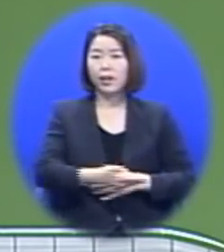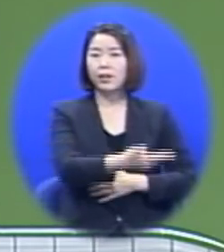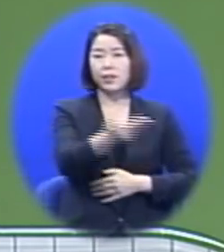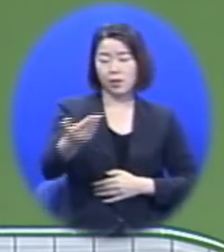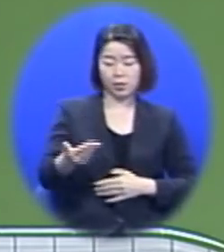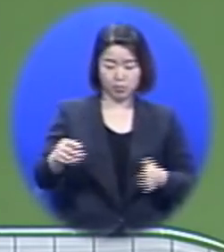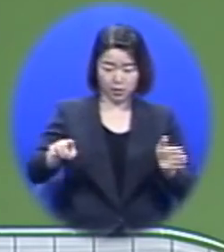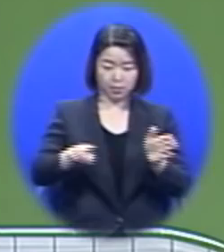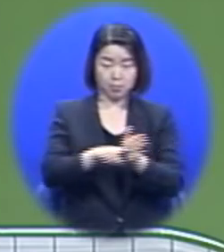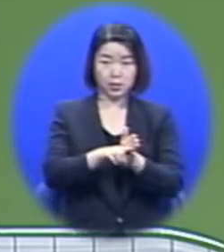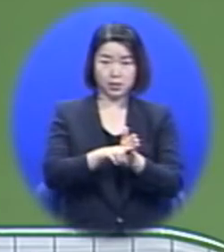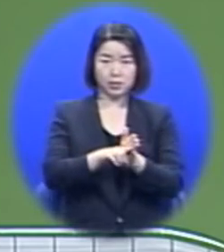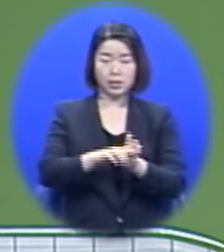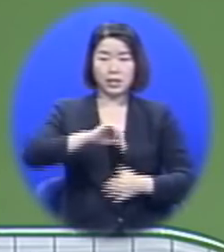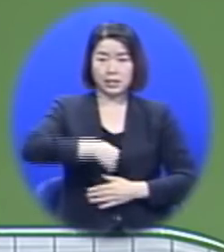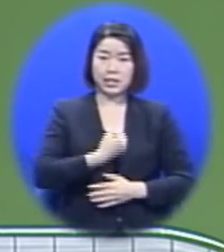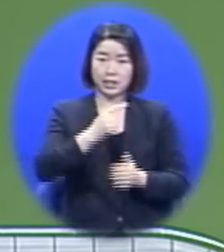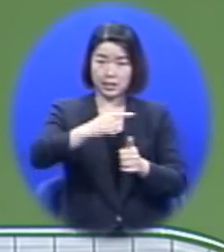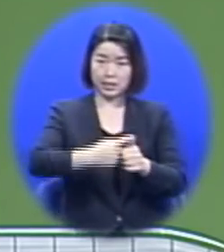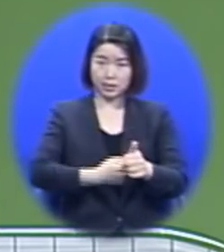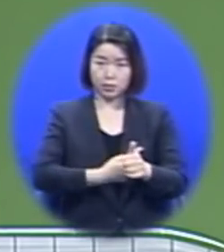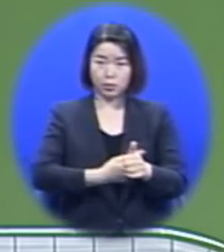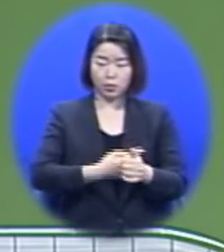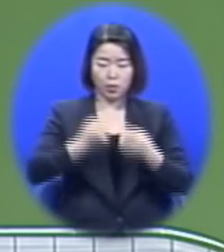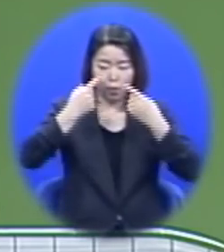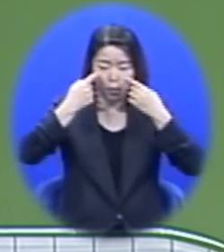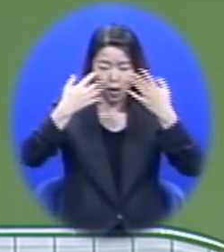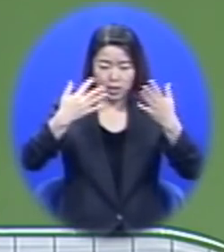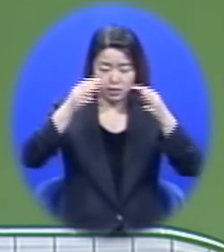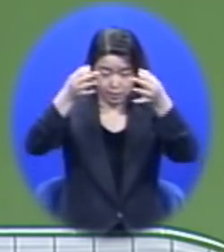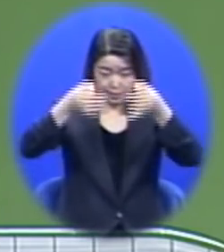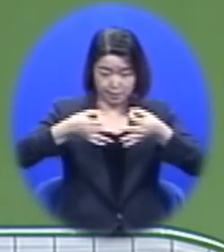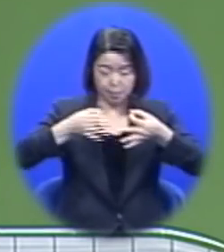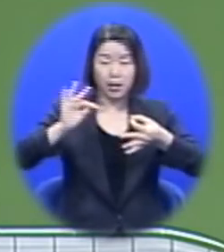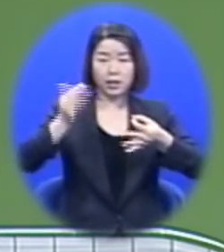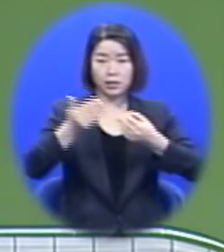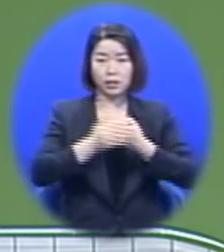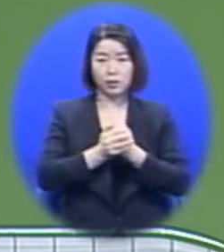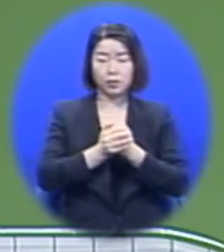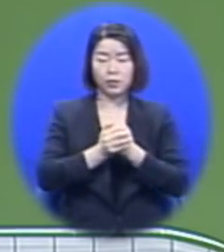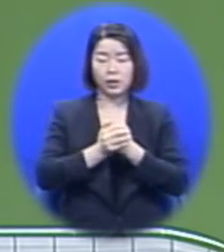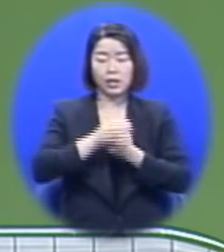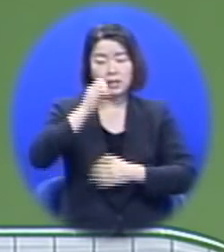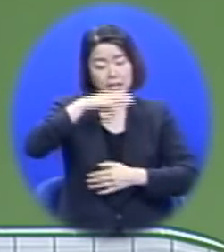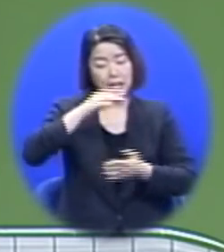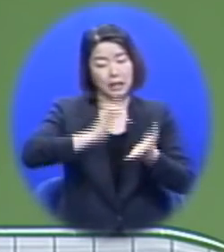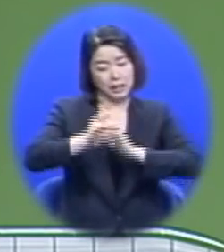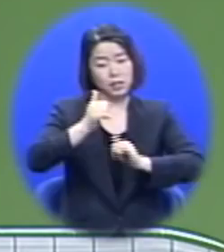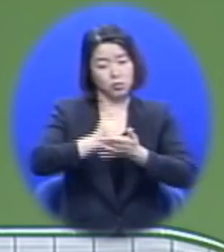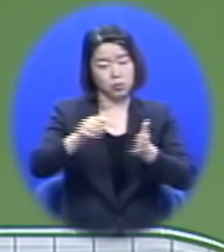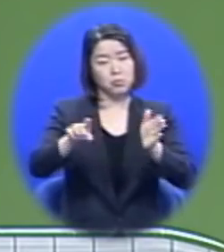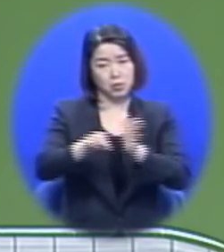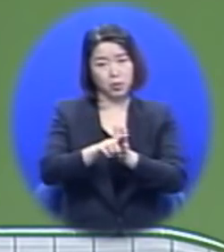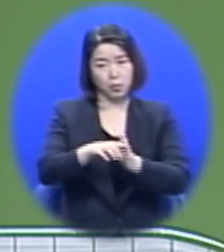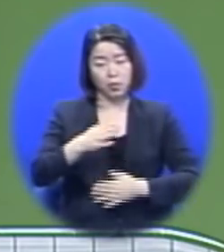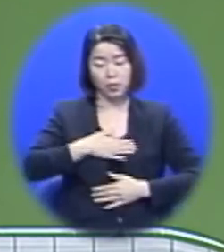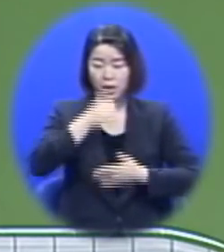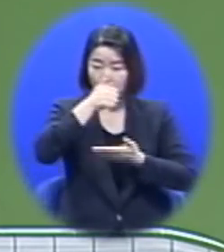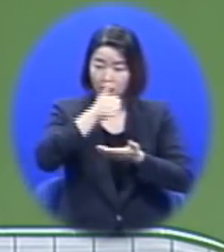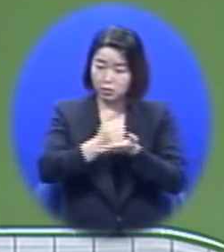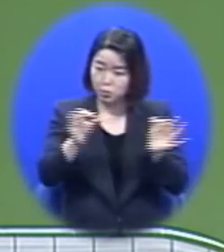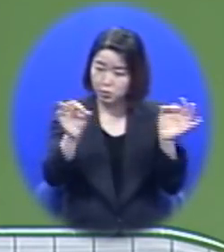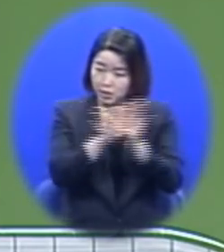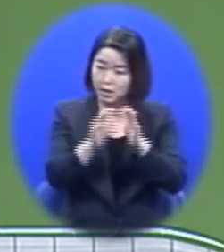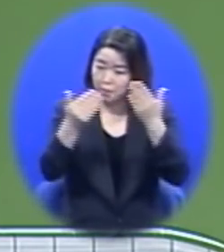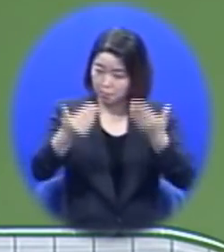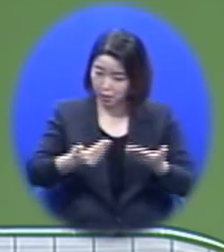여러분의 믿음을 여러분 스스로가 정확하게 보셔야 합니다. 그저 예수 믿고 내가 죄사함을 받았다